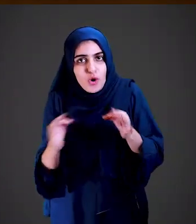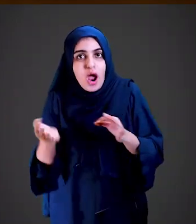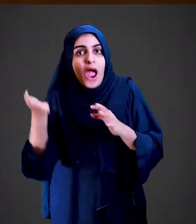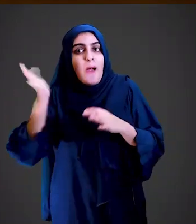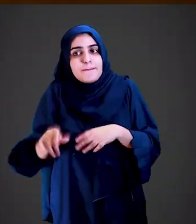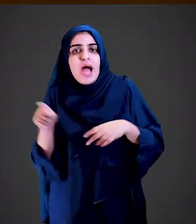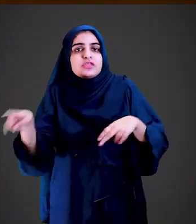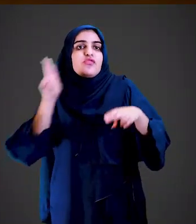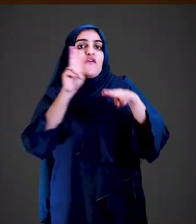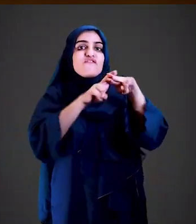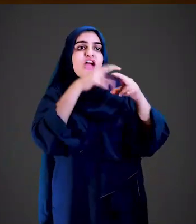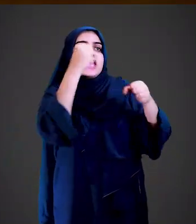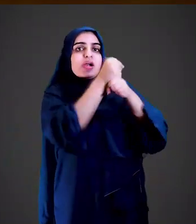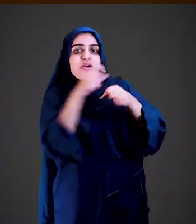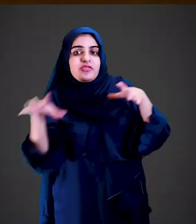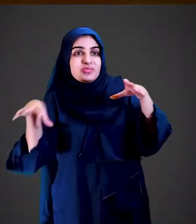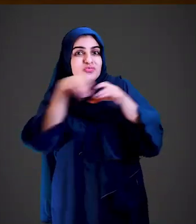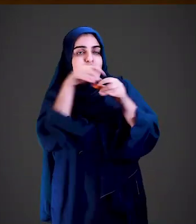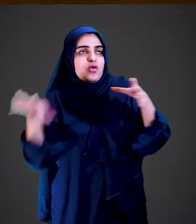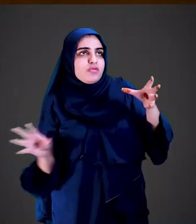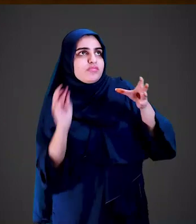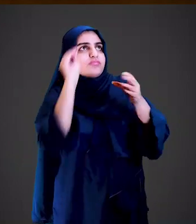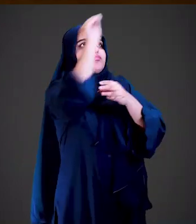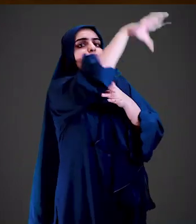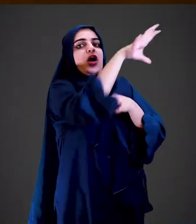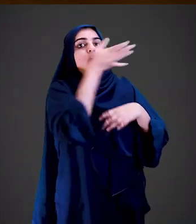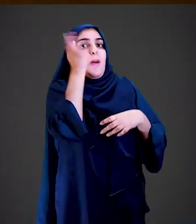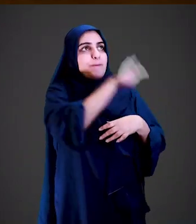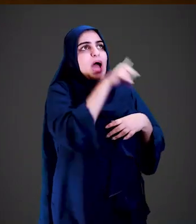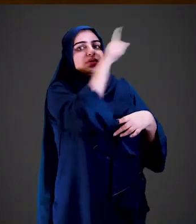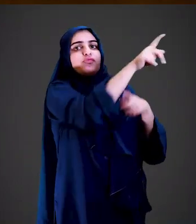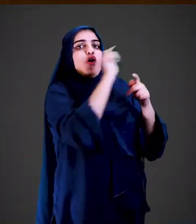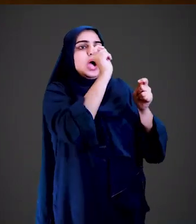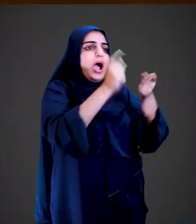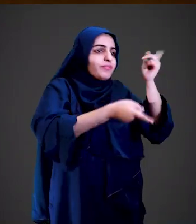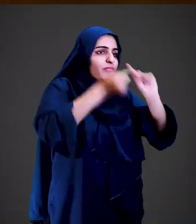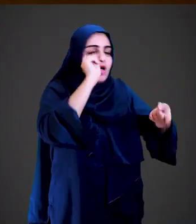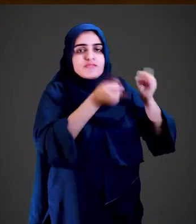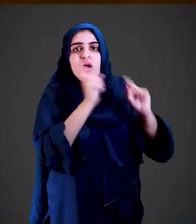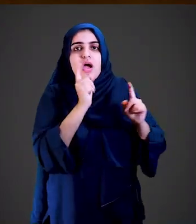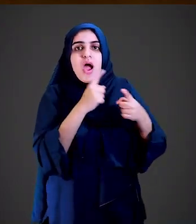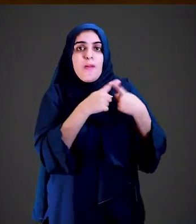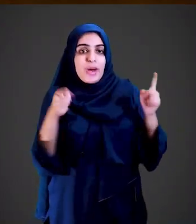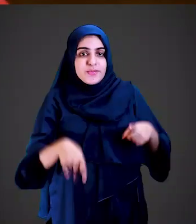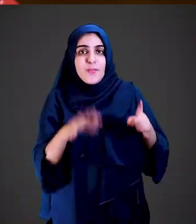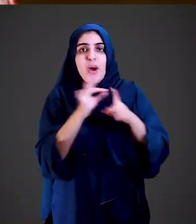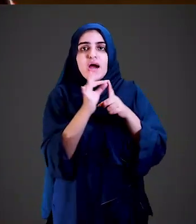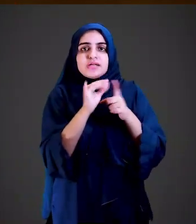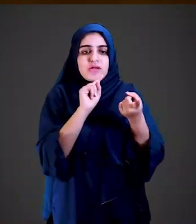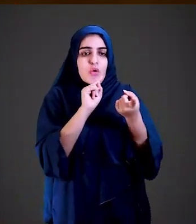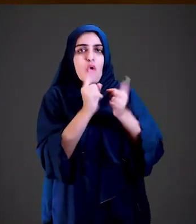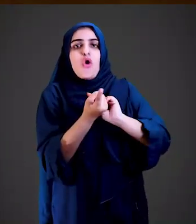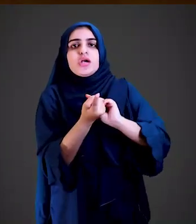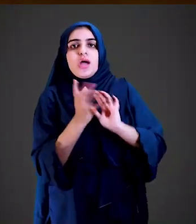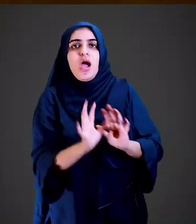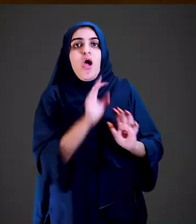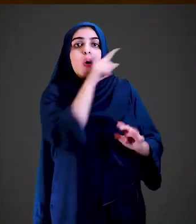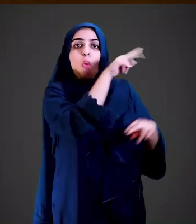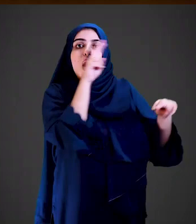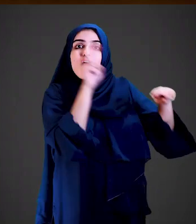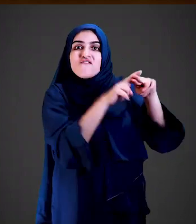وفاق کو دیتی ہیں اور وفاق پر اپنے انتظام اس سے چلاتا ہے لیکن ہمارے کیس میں یہ ہے کہ وفاق ساری